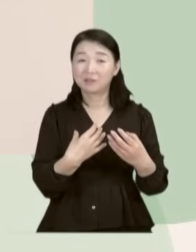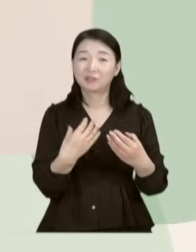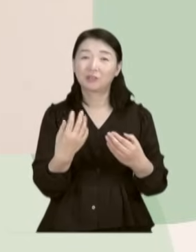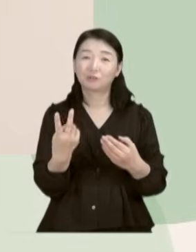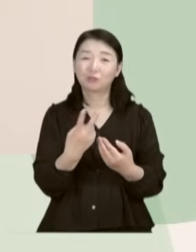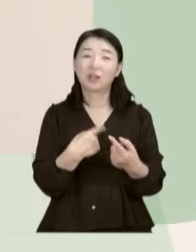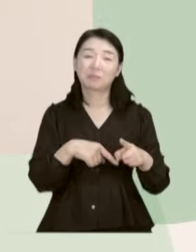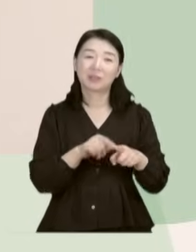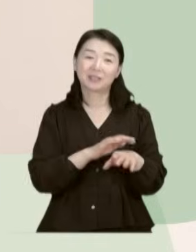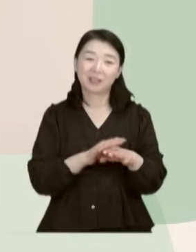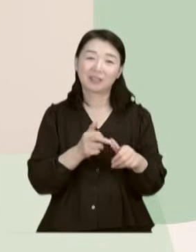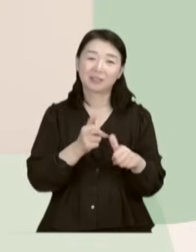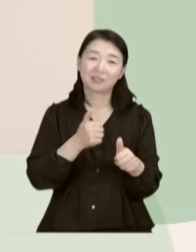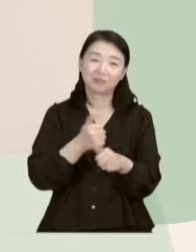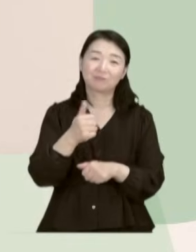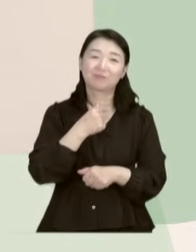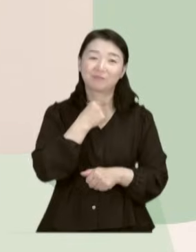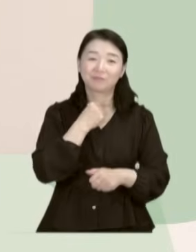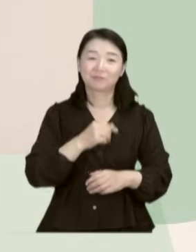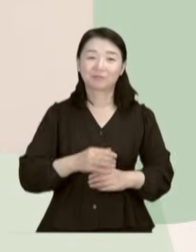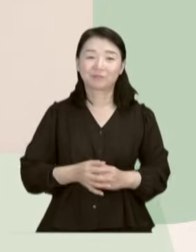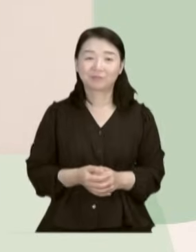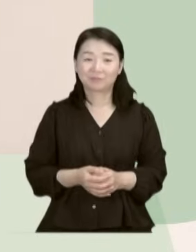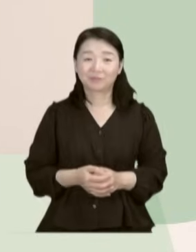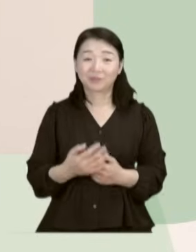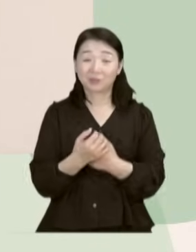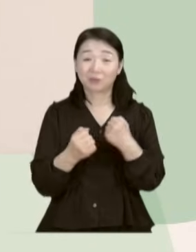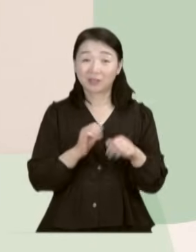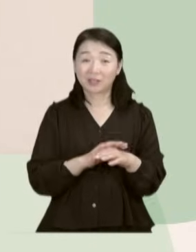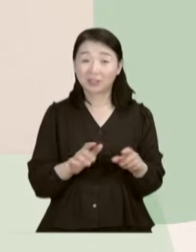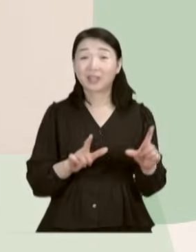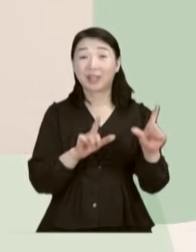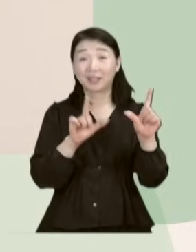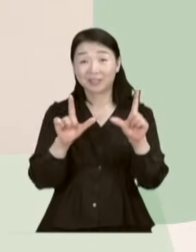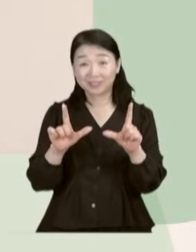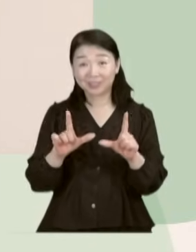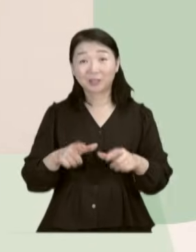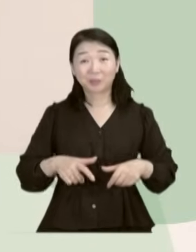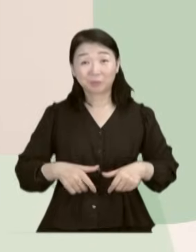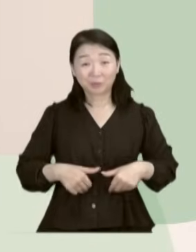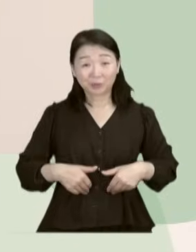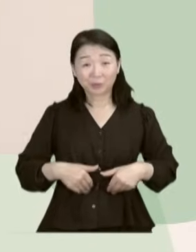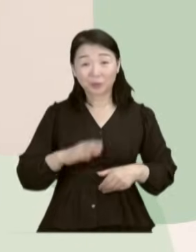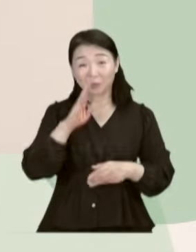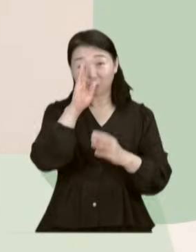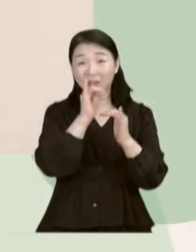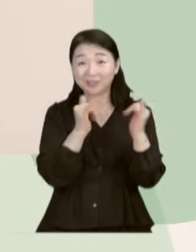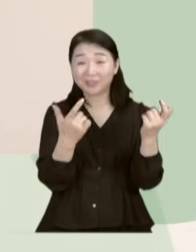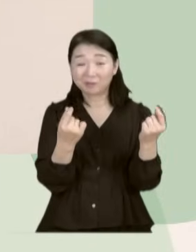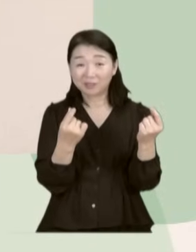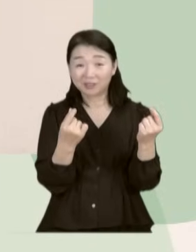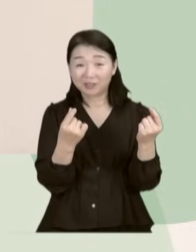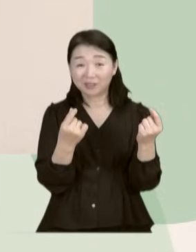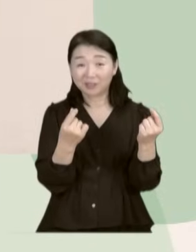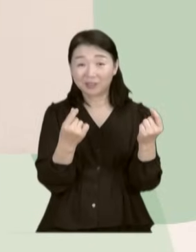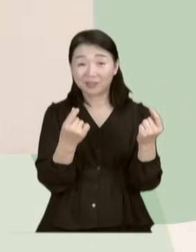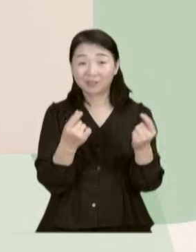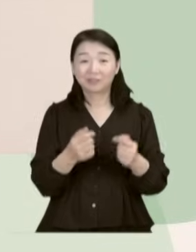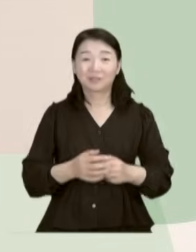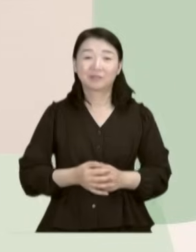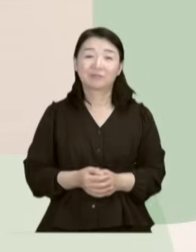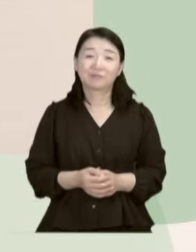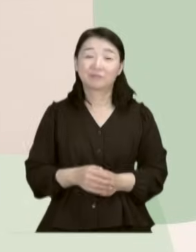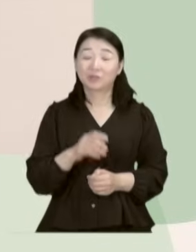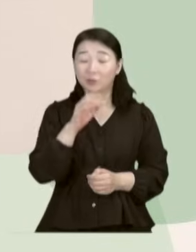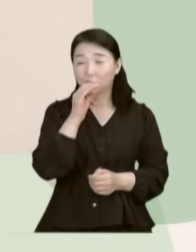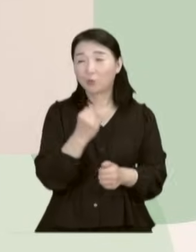그렇게 표현하면서 아내하고 함께 잘 이겨냈으면 좋겠어 건강하게 잘 지켜내고 환자니까